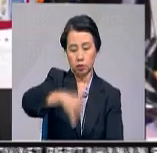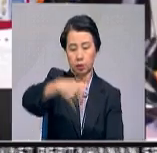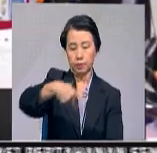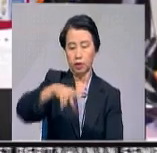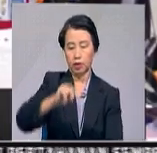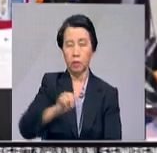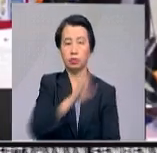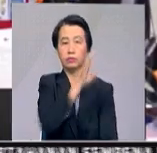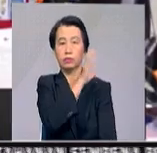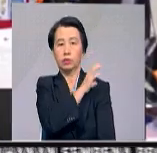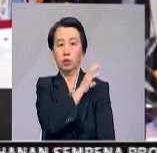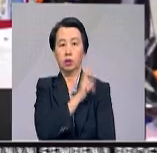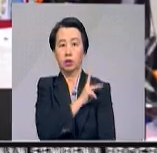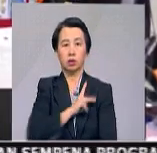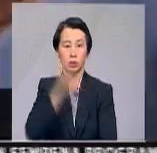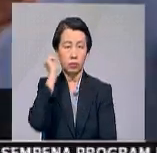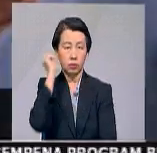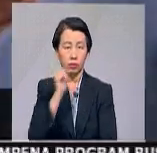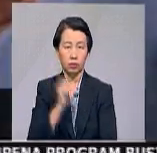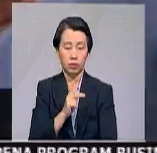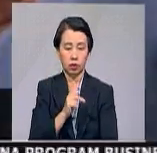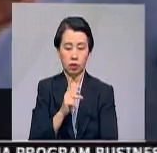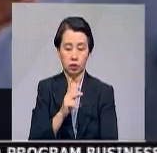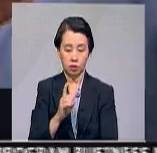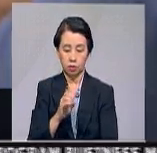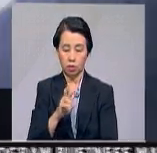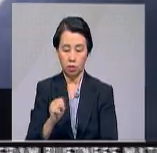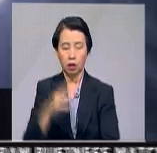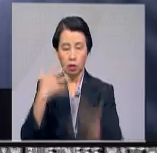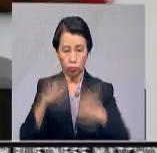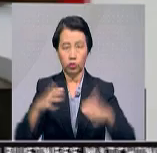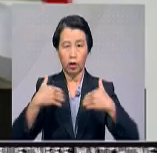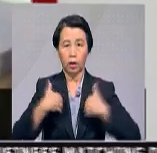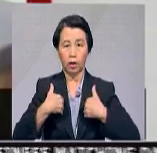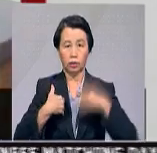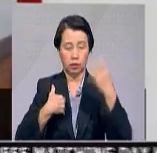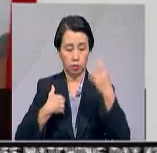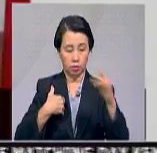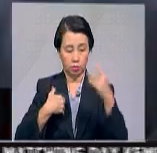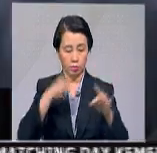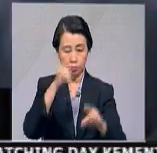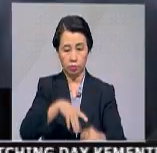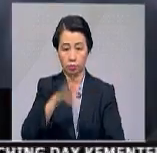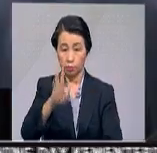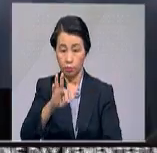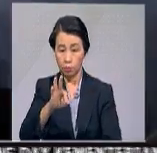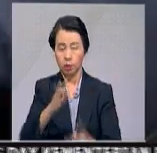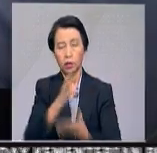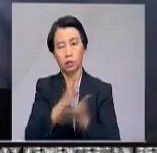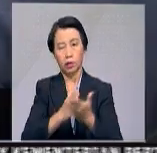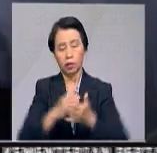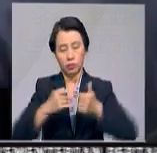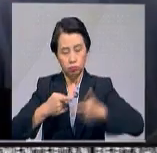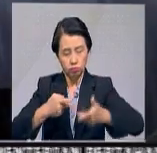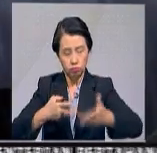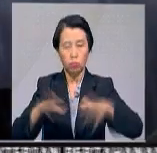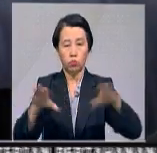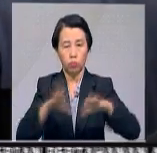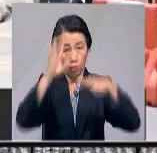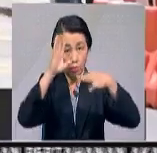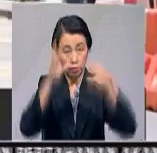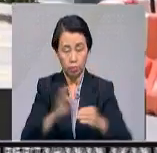yang dipengerusikan Ketua Setiausaha Kementerian Dalam Negeri telah diadakan 18 September lalu. Beberapa langkah diputuskan